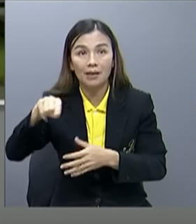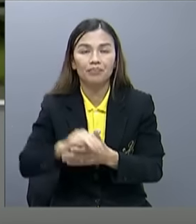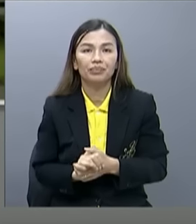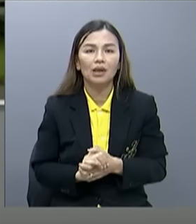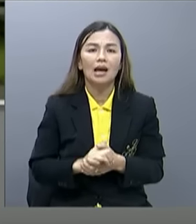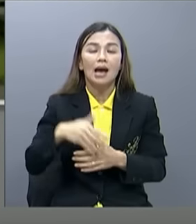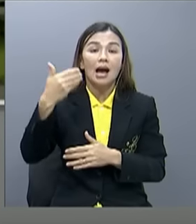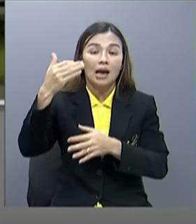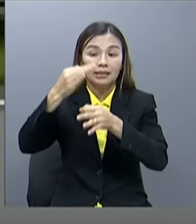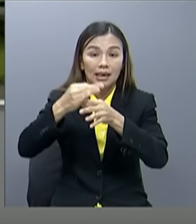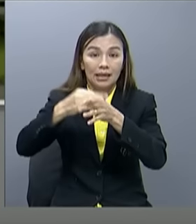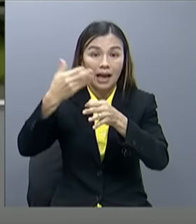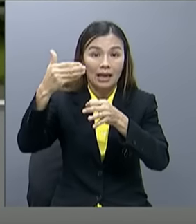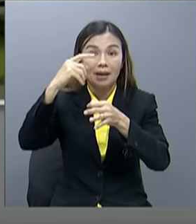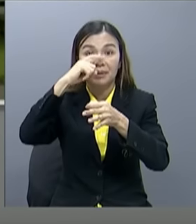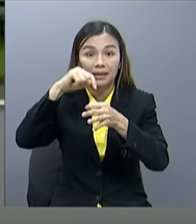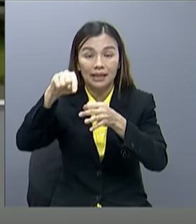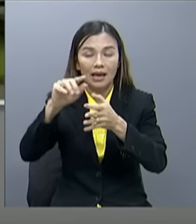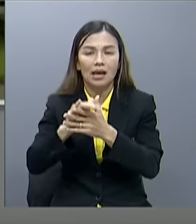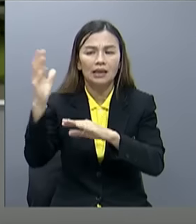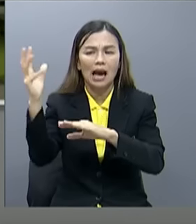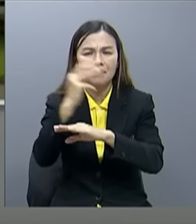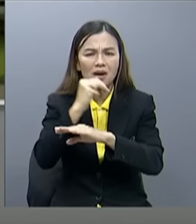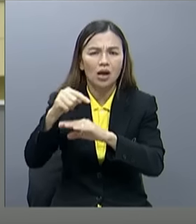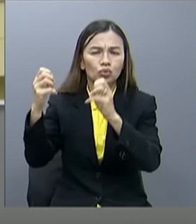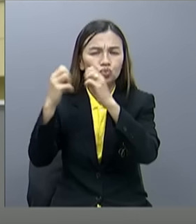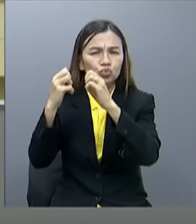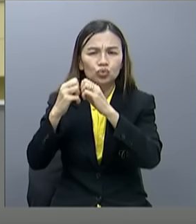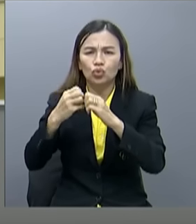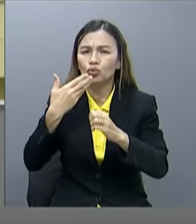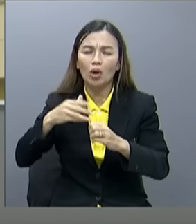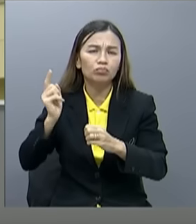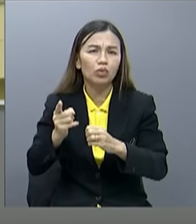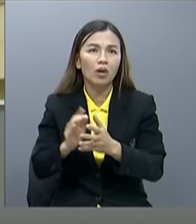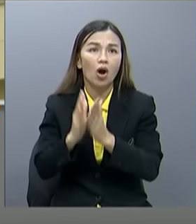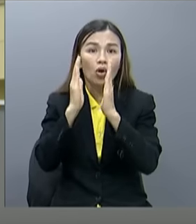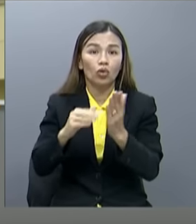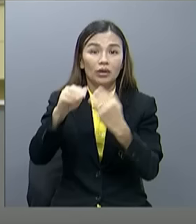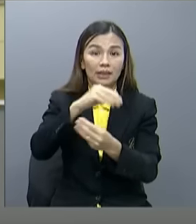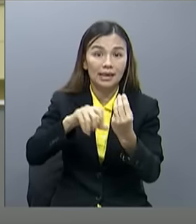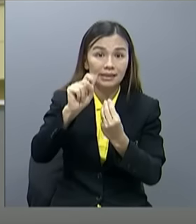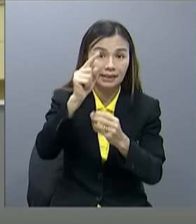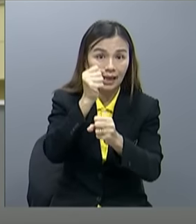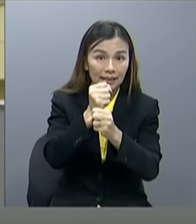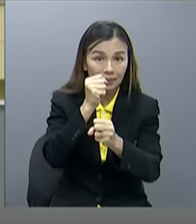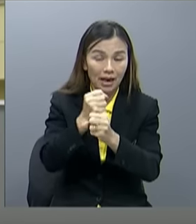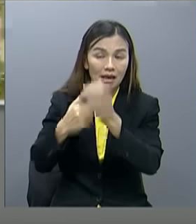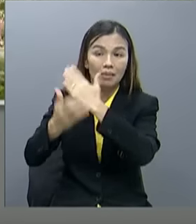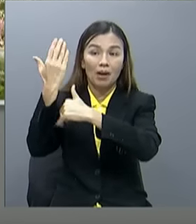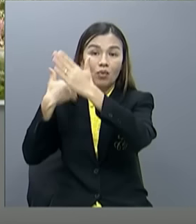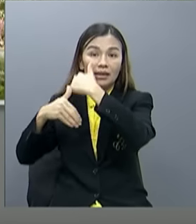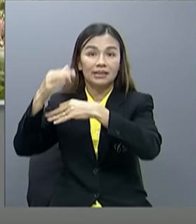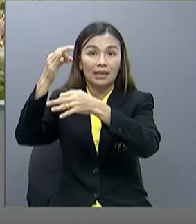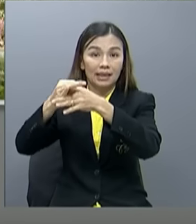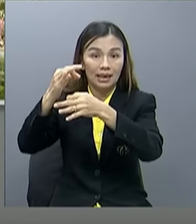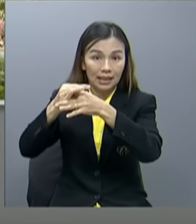แห่งประเทศไทยถูกมองว่ามีการเมืองเข้ามาแทรกแซงดิฉันคุยกับนักเศรษฐศาสตร์ที่ทำงานเกี่ยวกับประวัติศาสตร์ของธนาคารกล